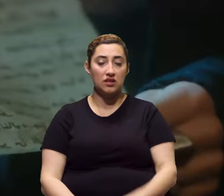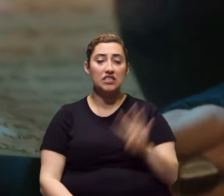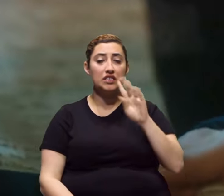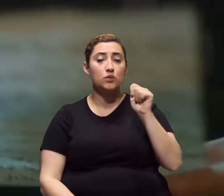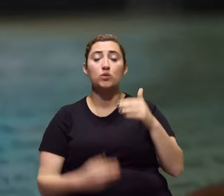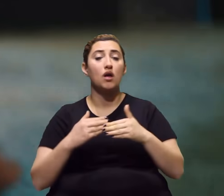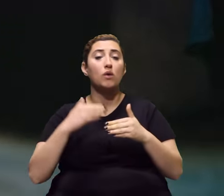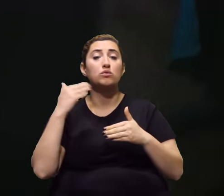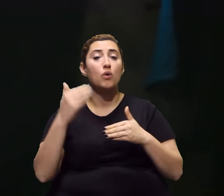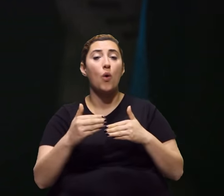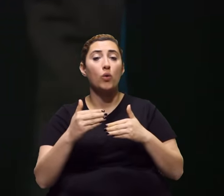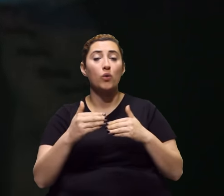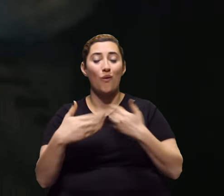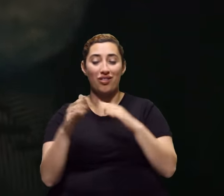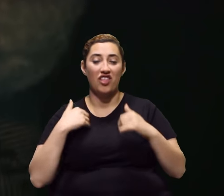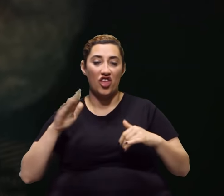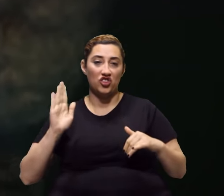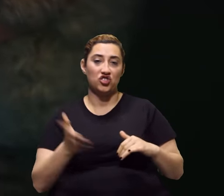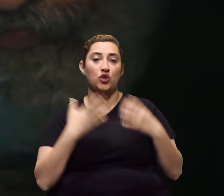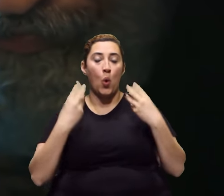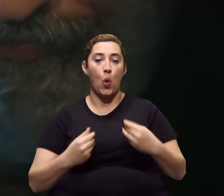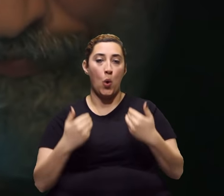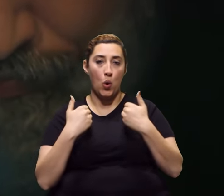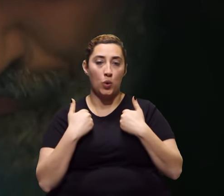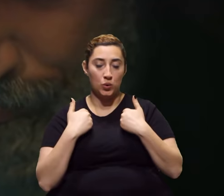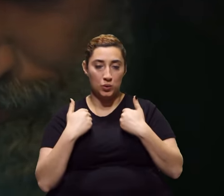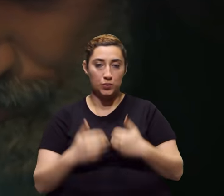Kırk günün sonunda halvetten çıkardı şeyhim.